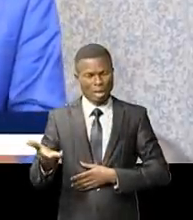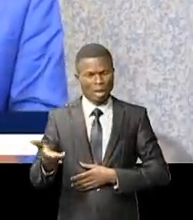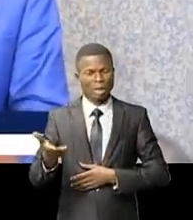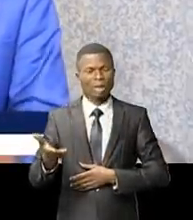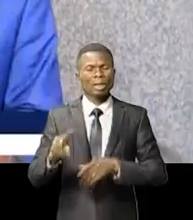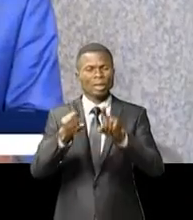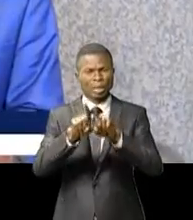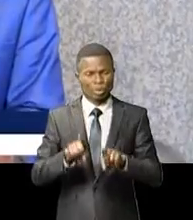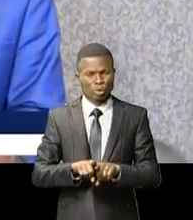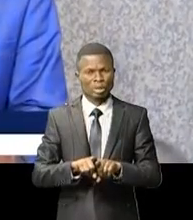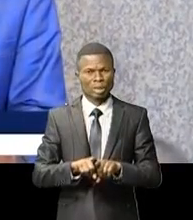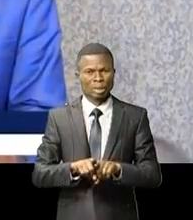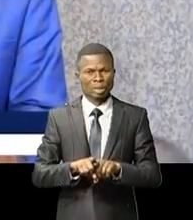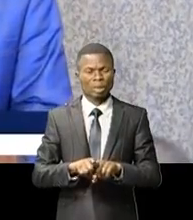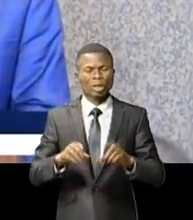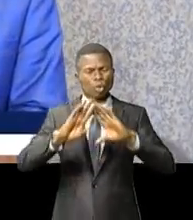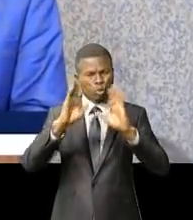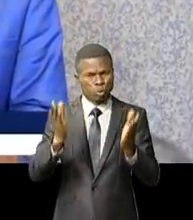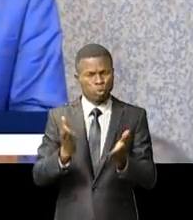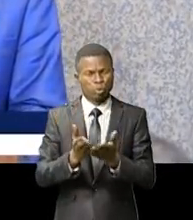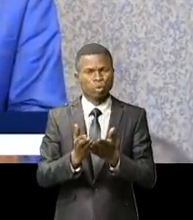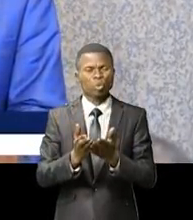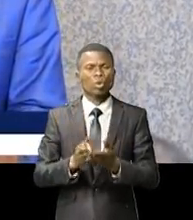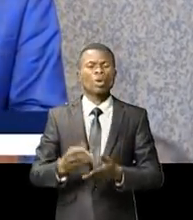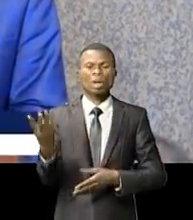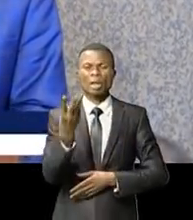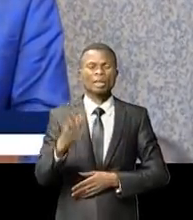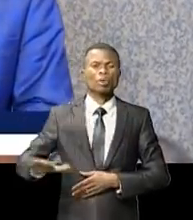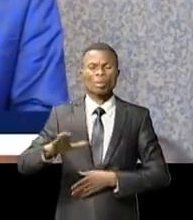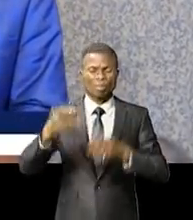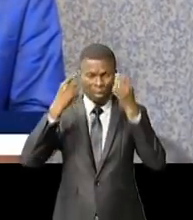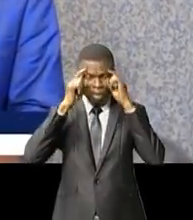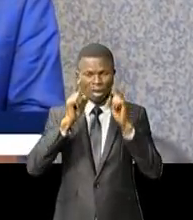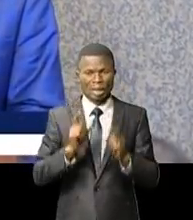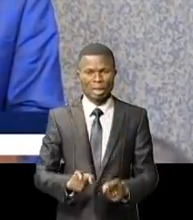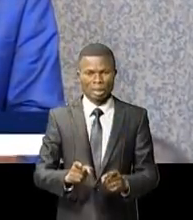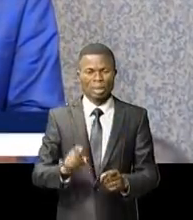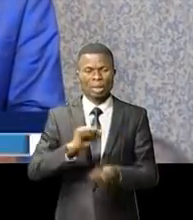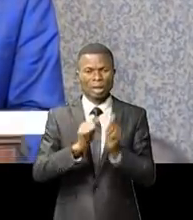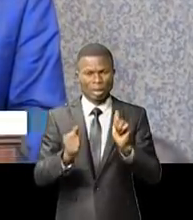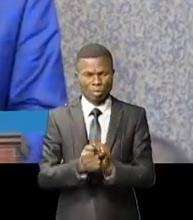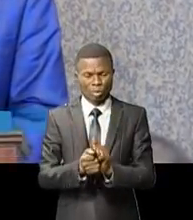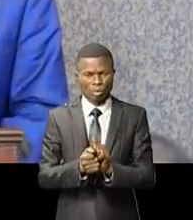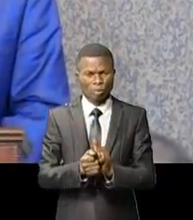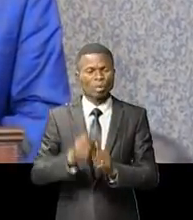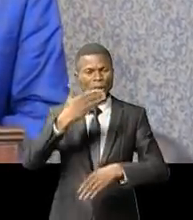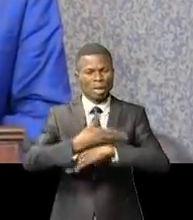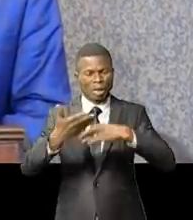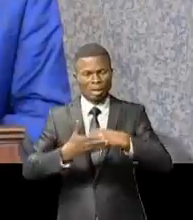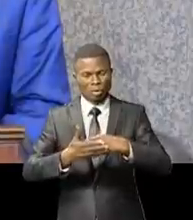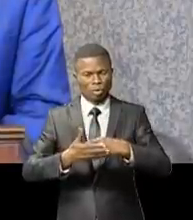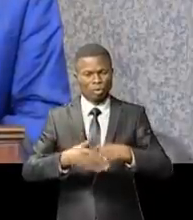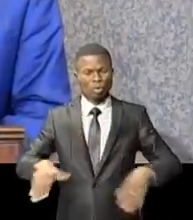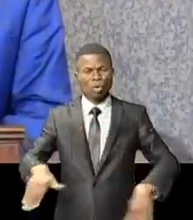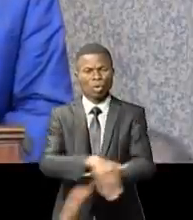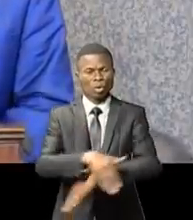et surtout du fait que tous sommes d'accord sur le principe, la règle selon laquelle